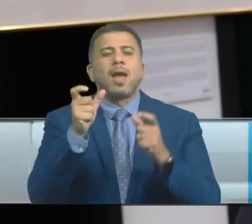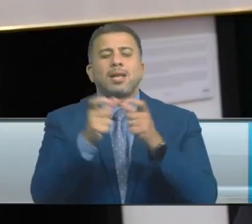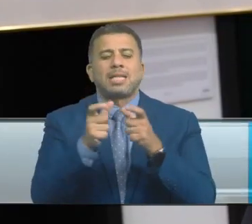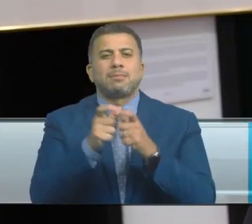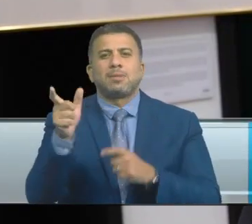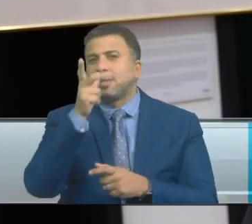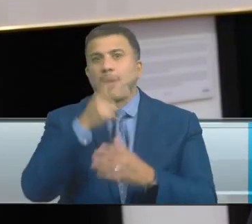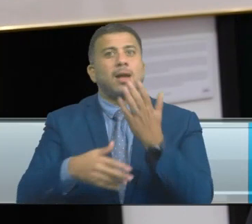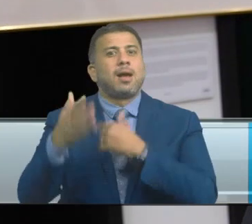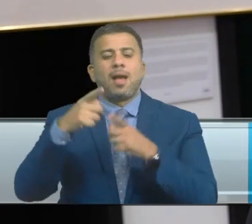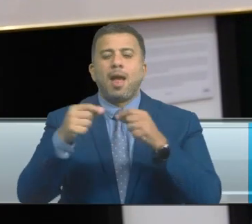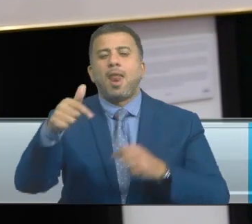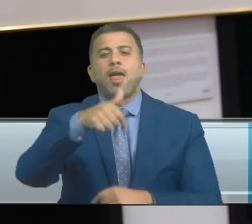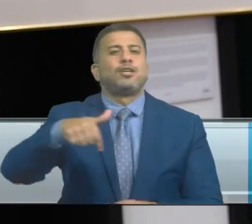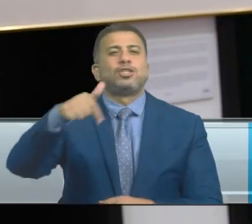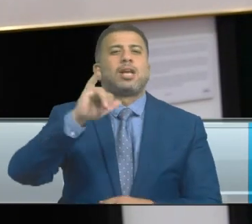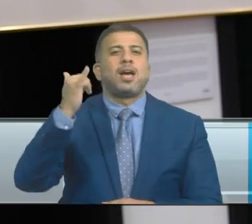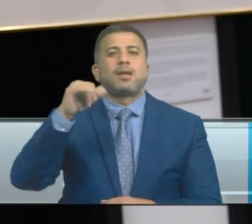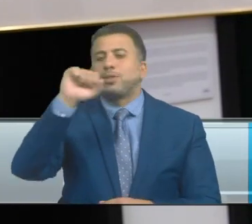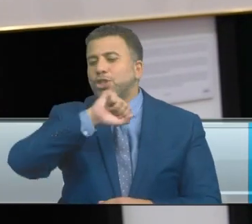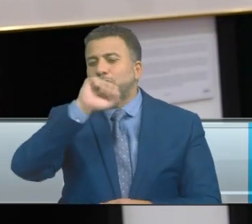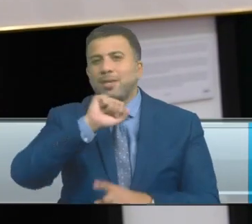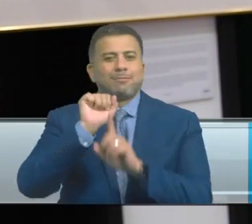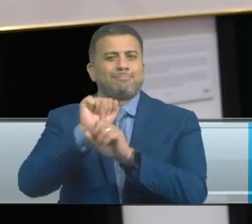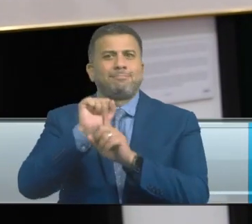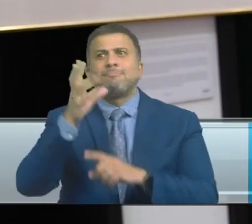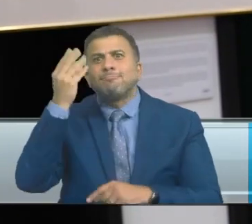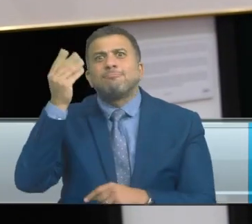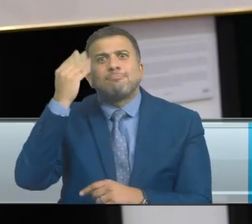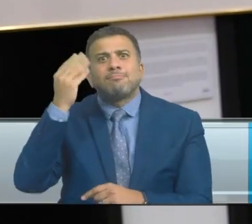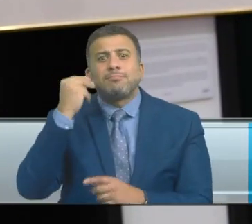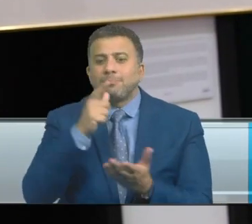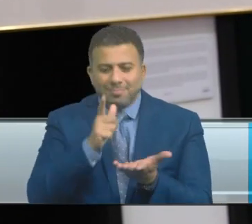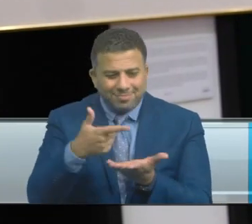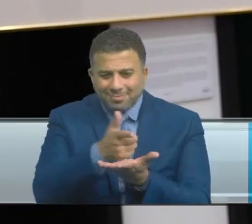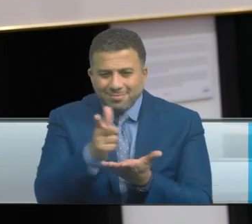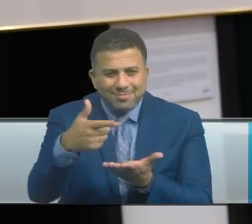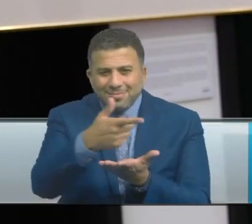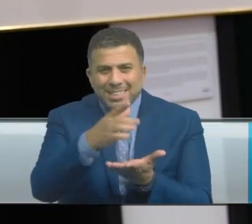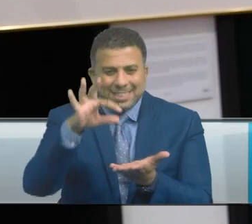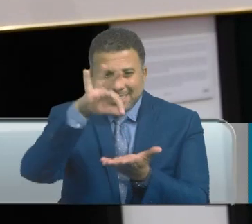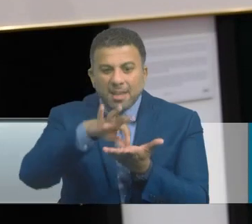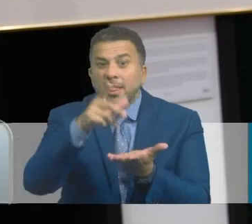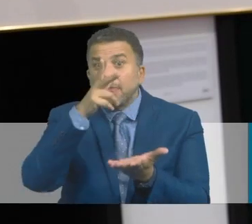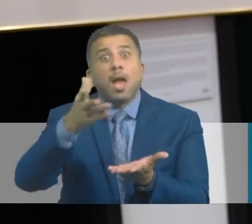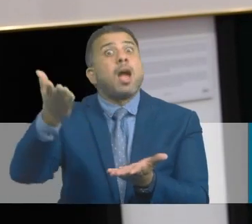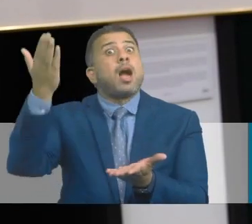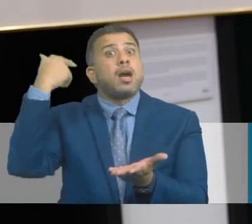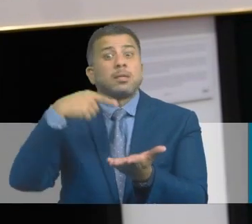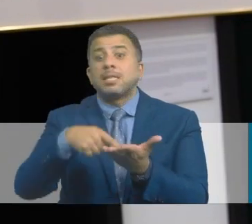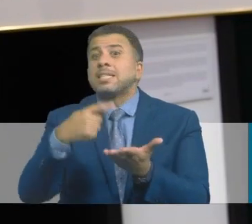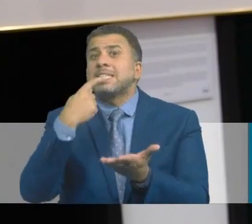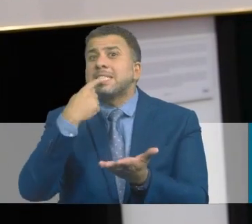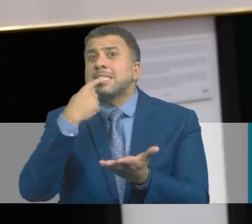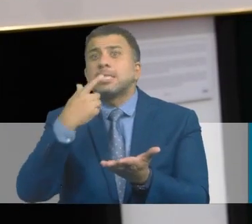التاريخي لمنطقة الخليج العربي وإمارة الشارقة بشكل خاص. فنجد الخرائط اللي موجودة عندنا خرائط تاريخية تعود في